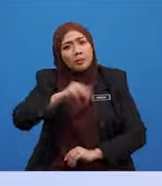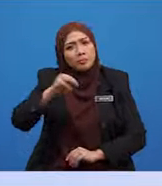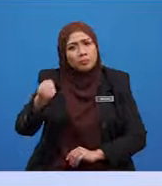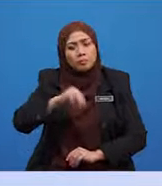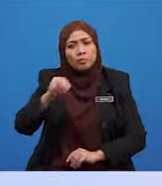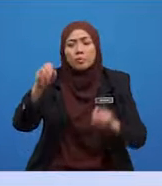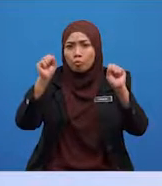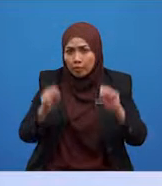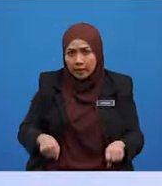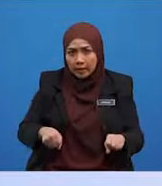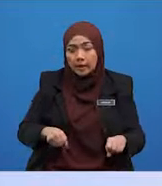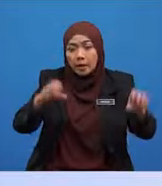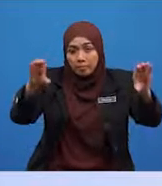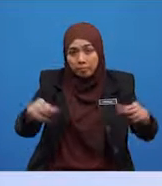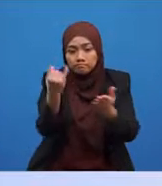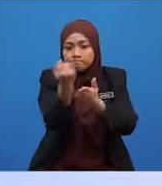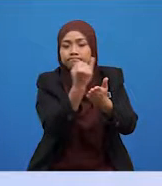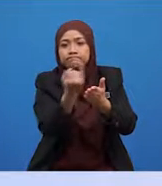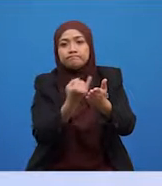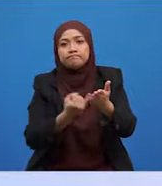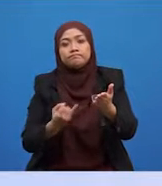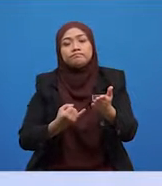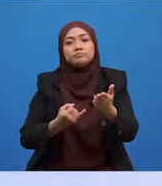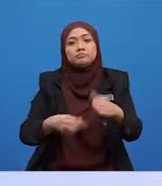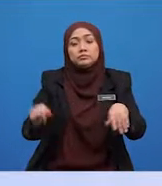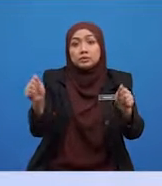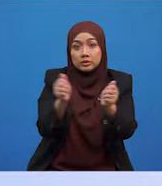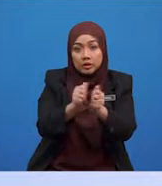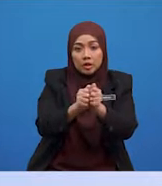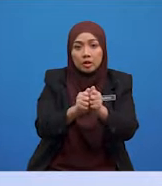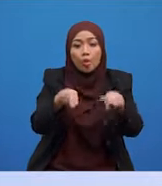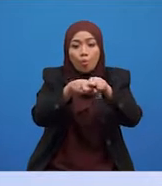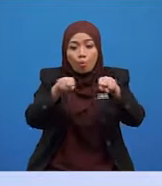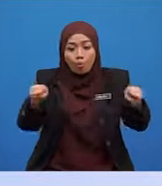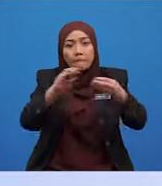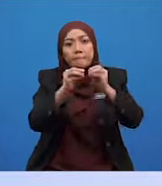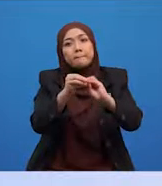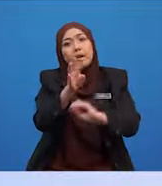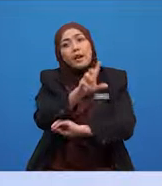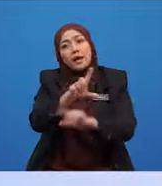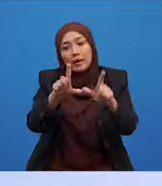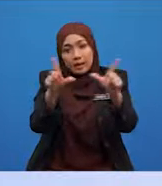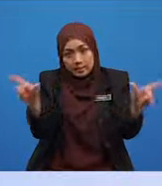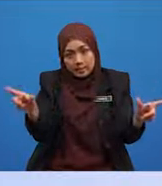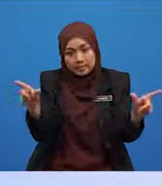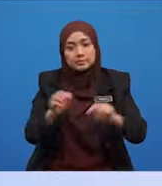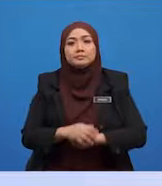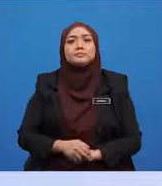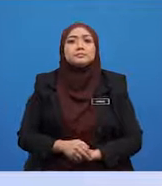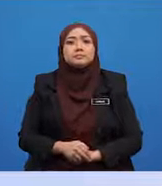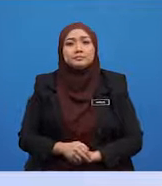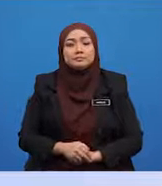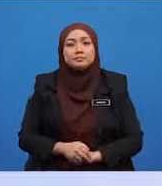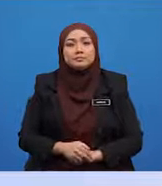membina perentas dengan ukuran yang lain. Seterusnya, kita akan bina